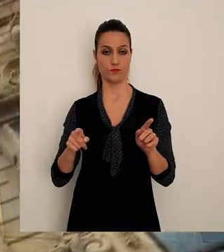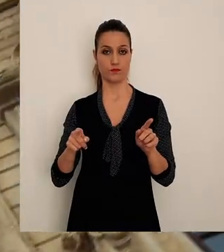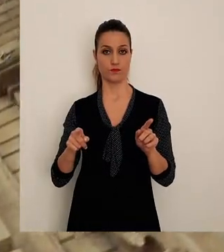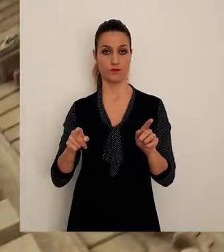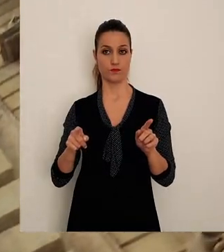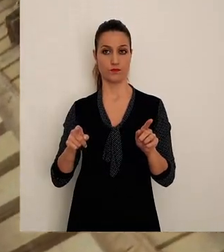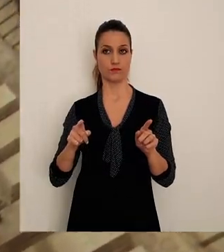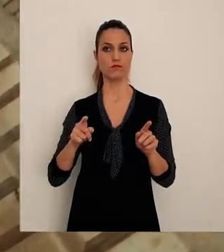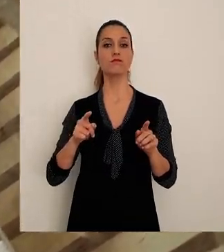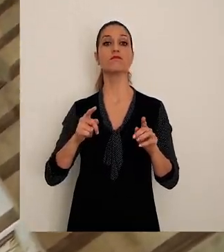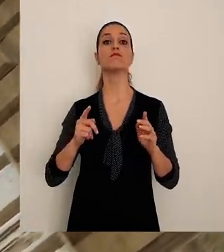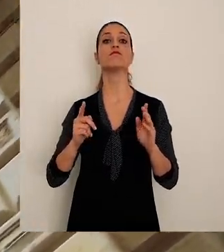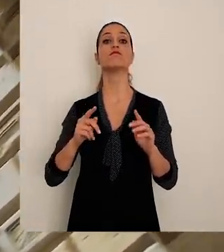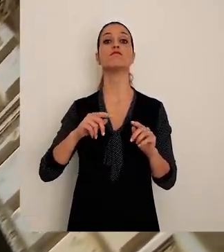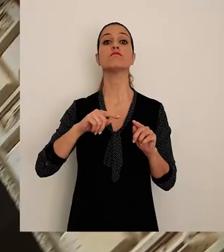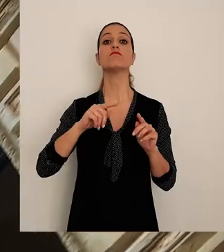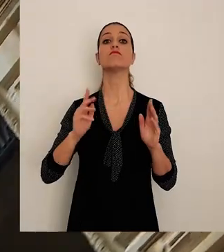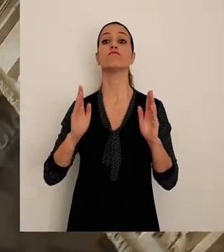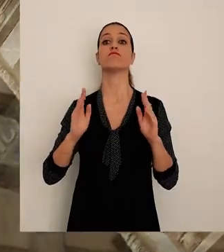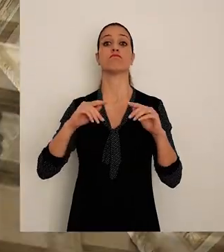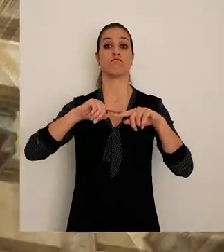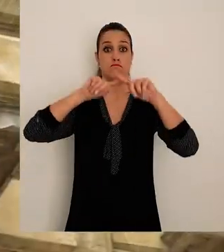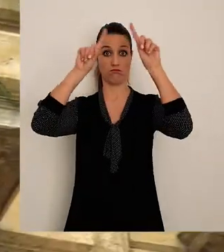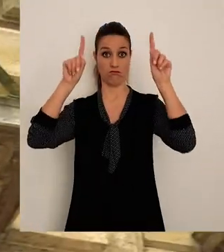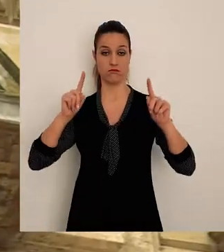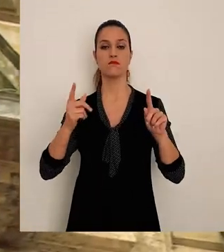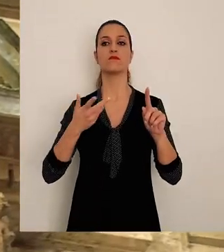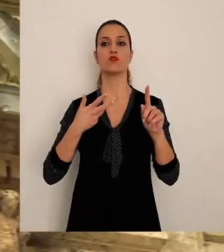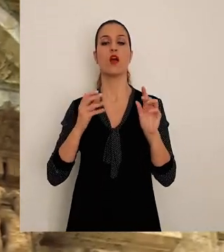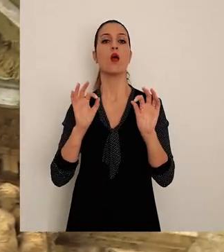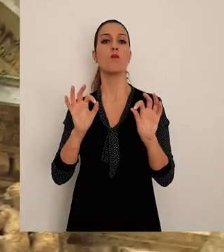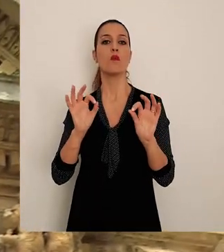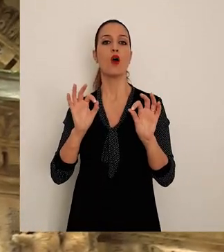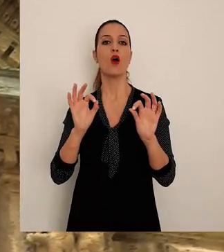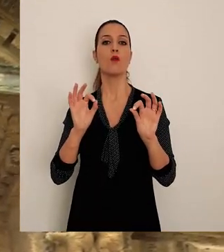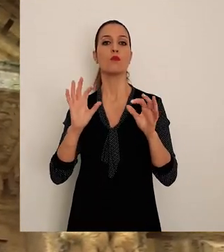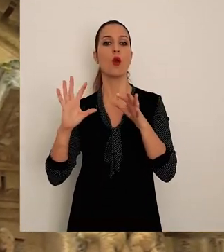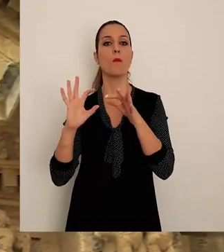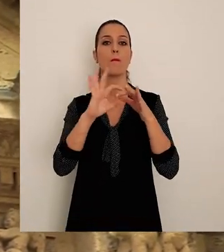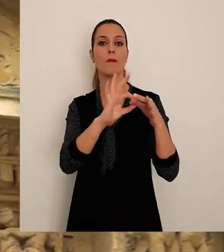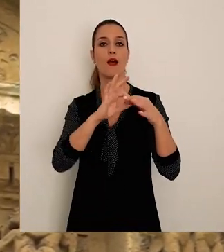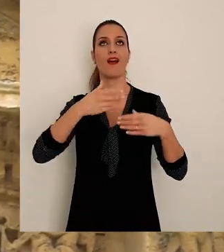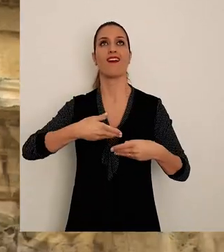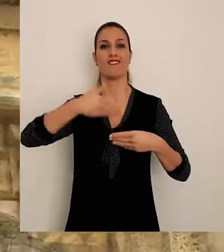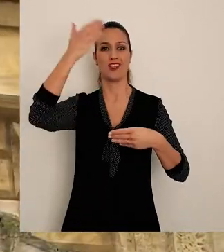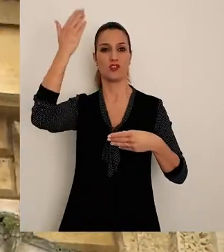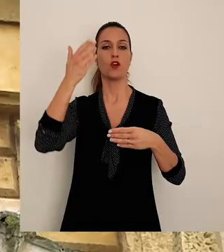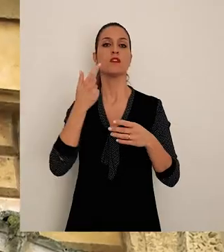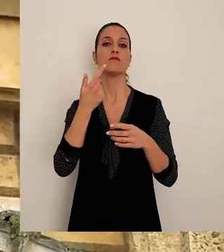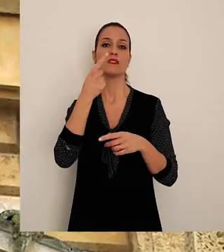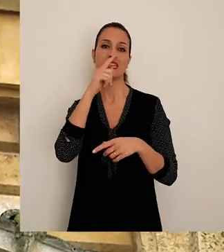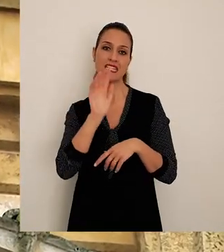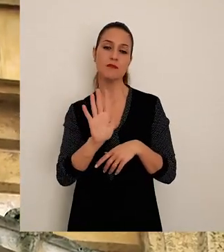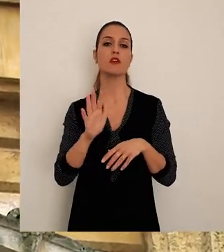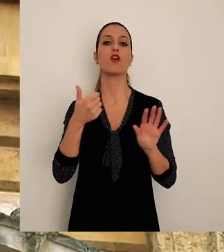La sua imponente struttura è in armonia con l'intera facciata, che rappresenta il simbolo più grandiosamente espressivo del 600